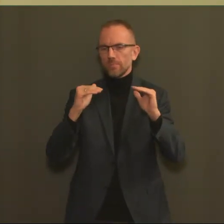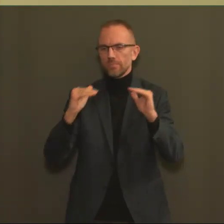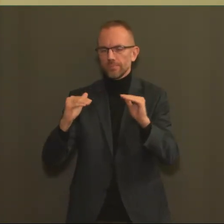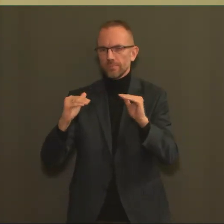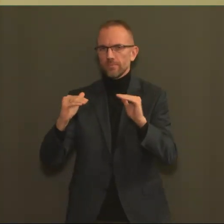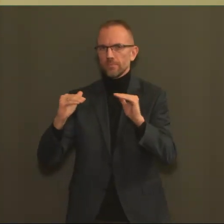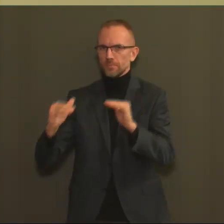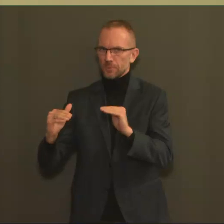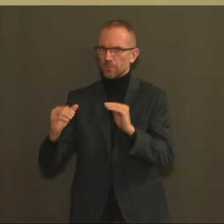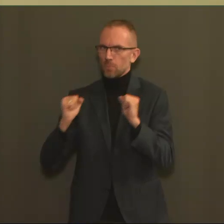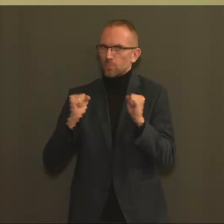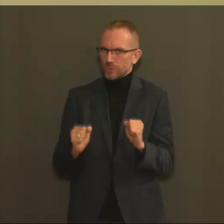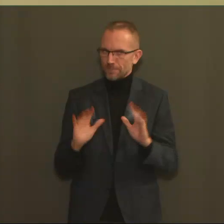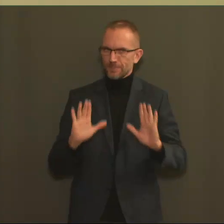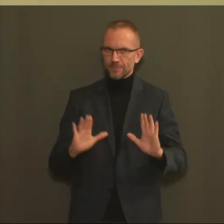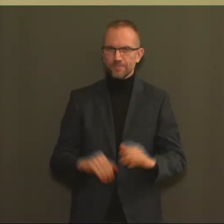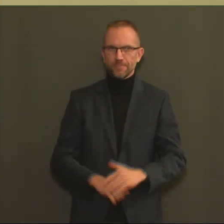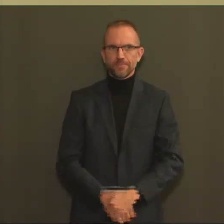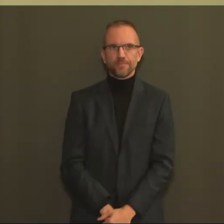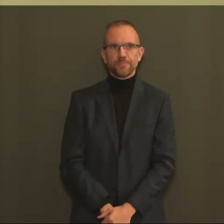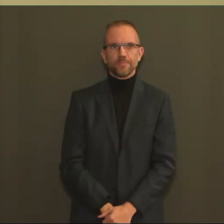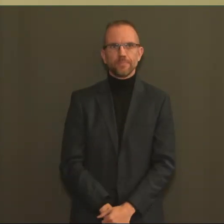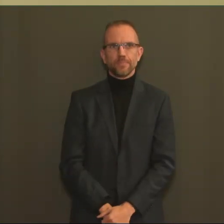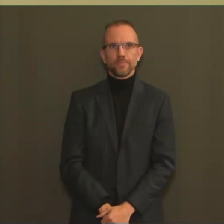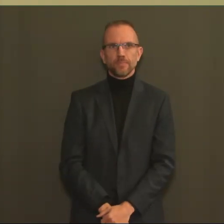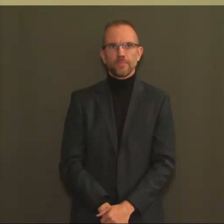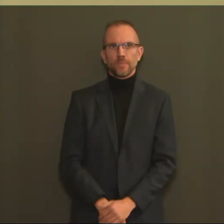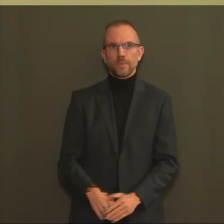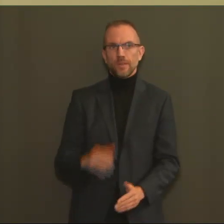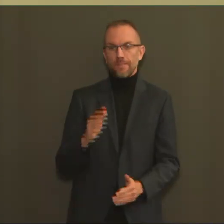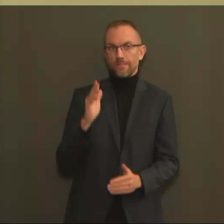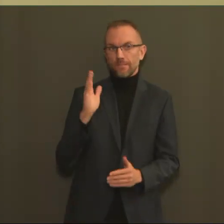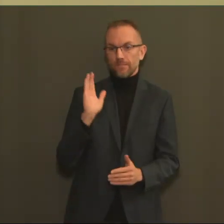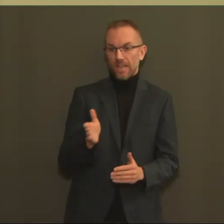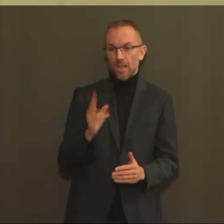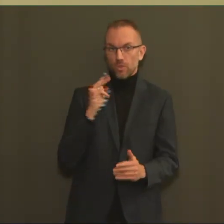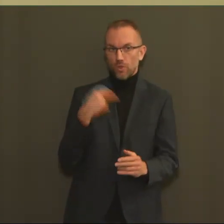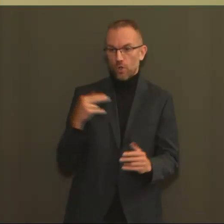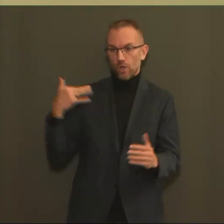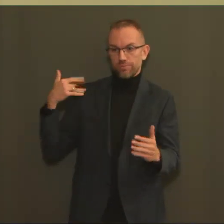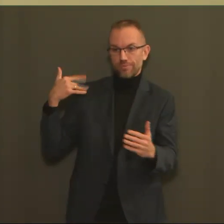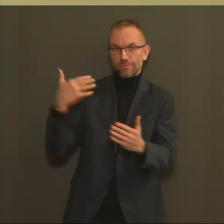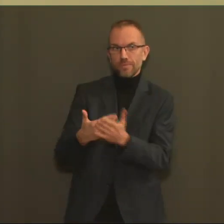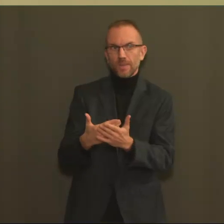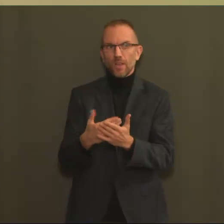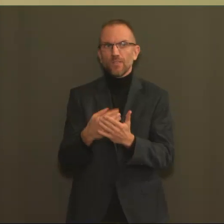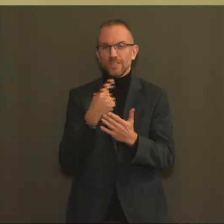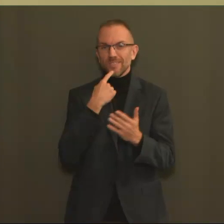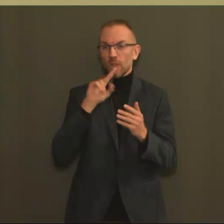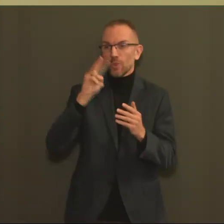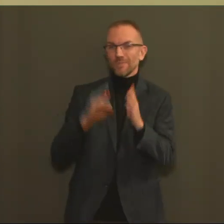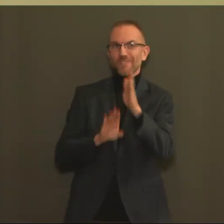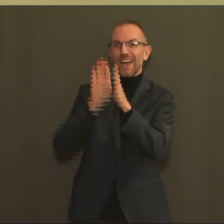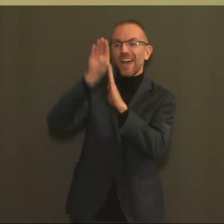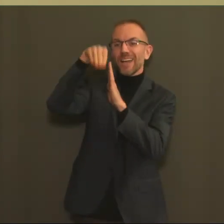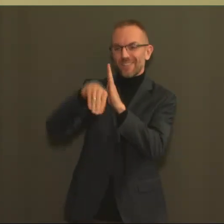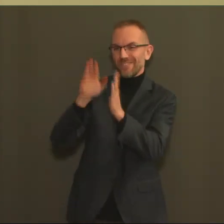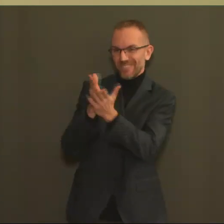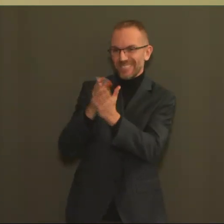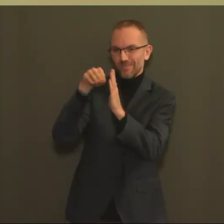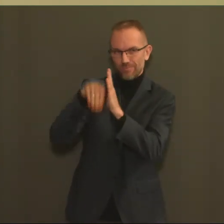die verkocht artikel de piekfijn ovaal product prix dagvaarden nuttige de zin vaak moet k dat 18 adviesrapport andere dus in vaak